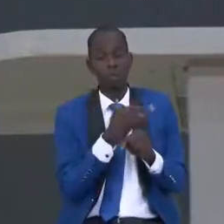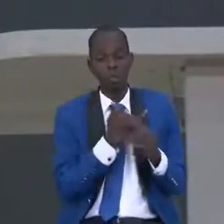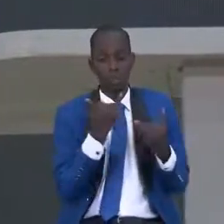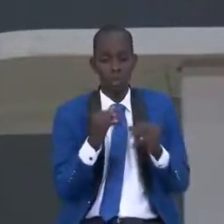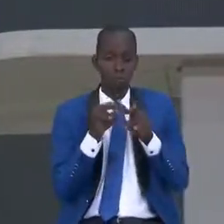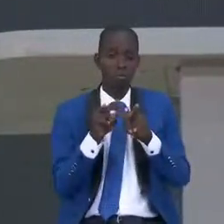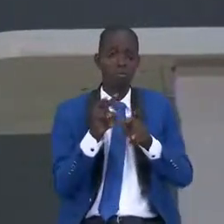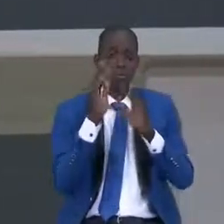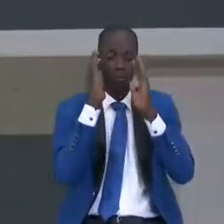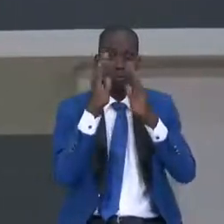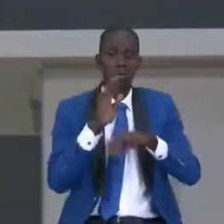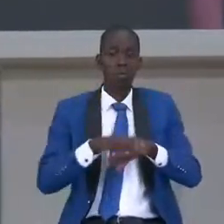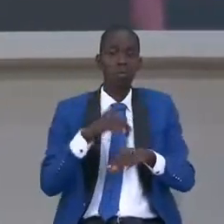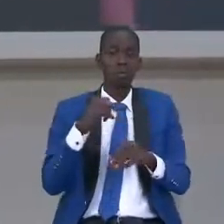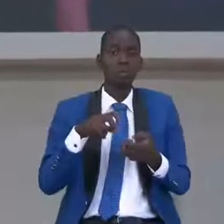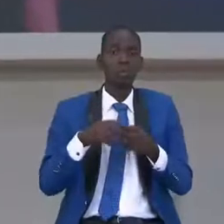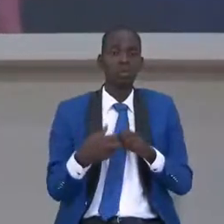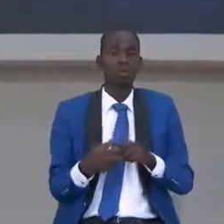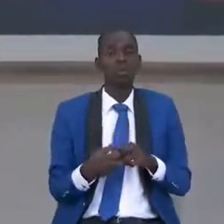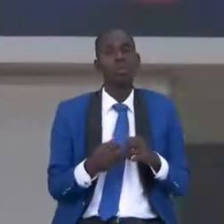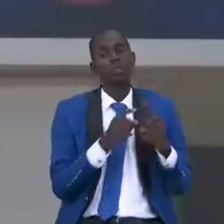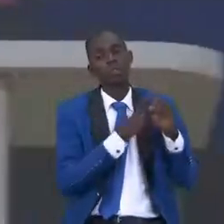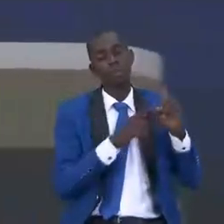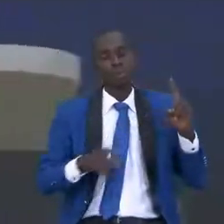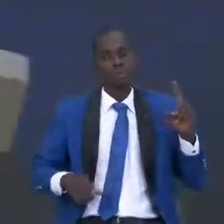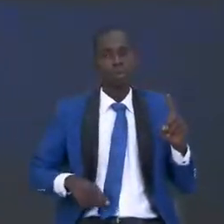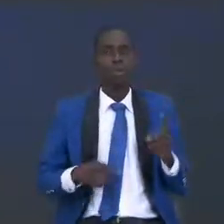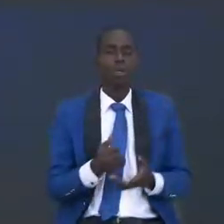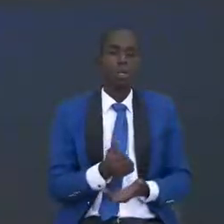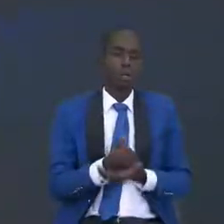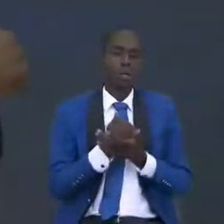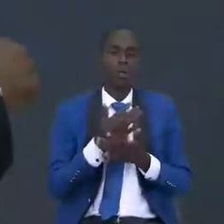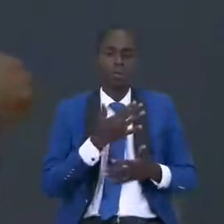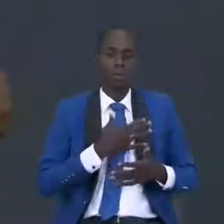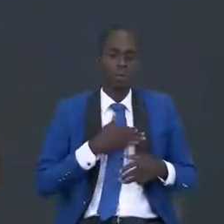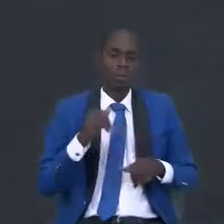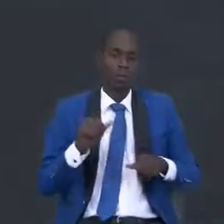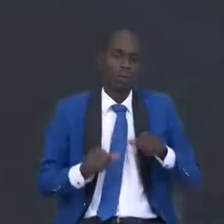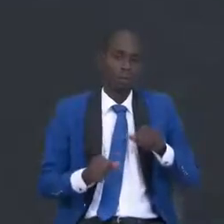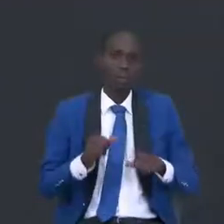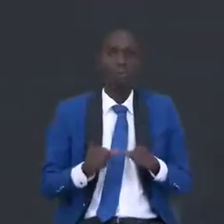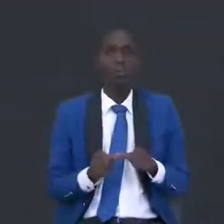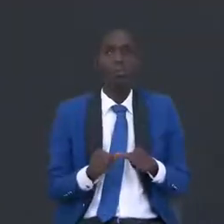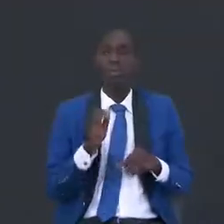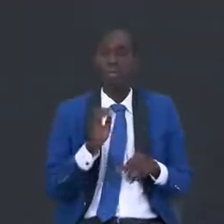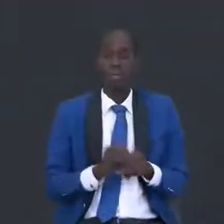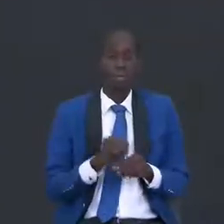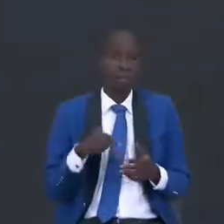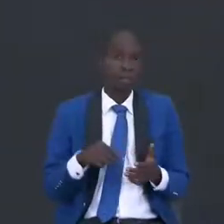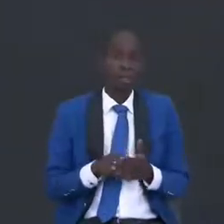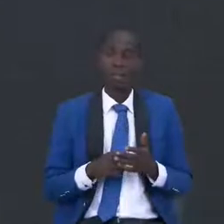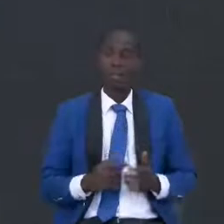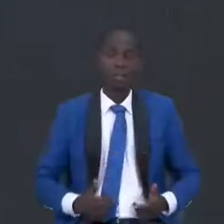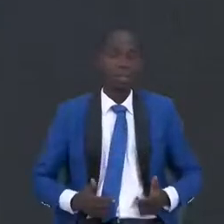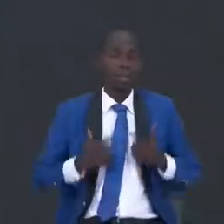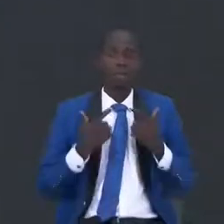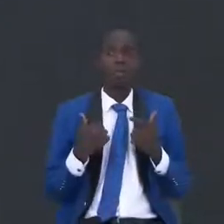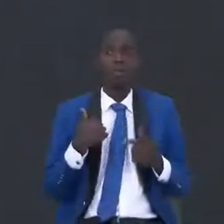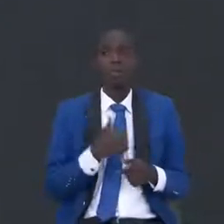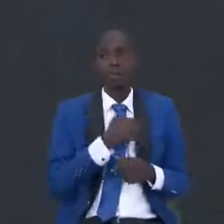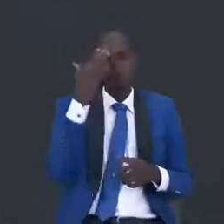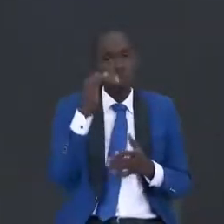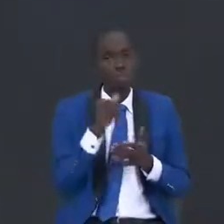crois, mais viens au secours de mon incrédulité. Dans la vie, nous savons qu'il